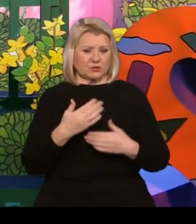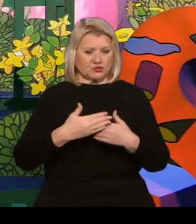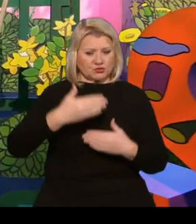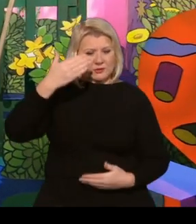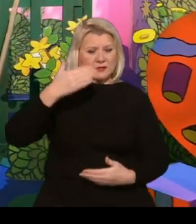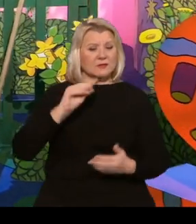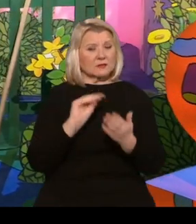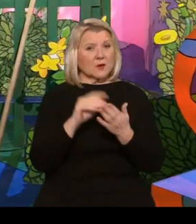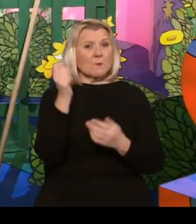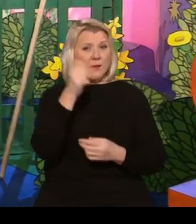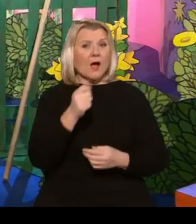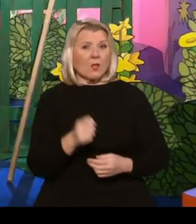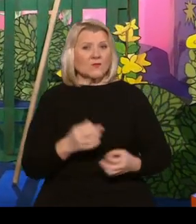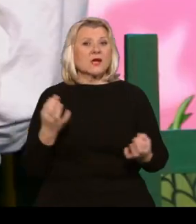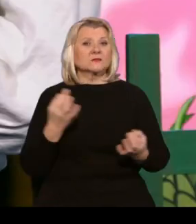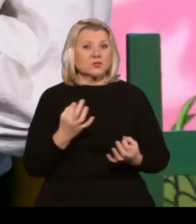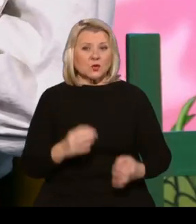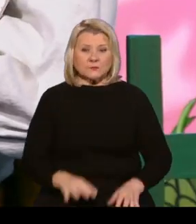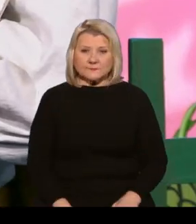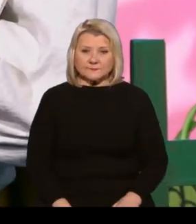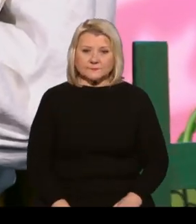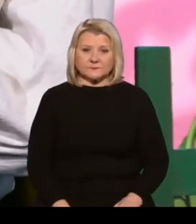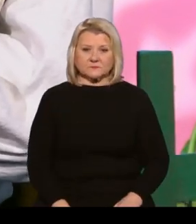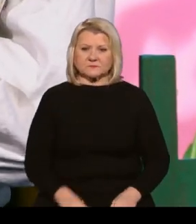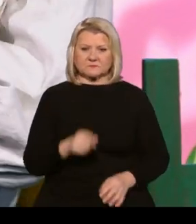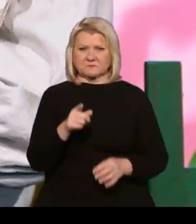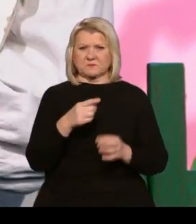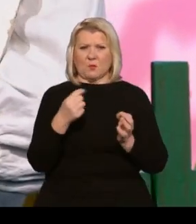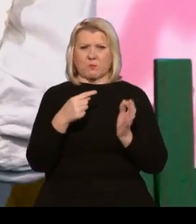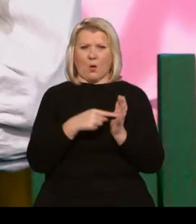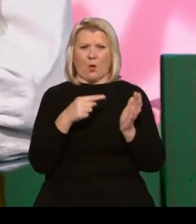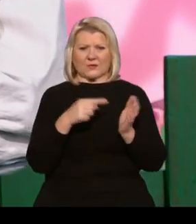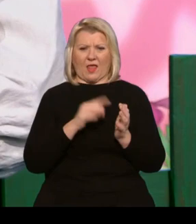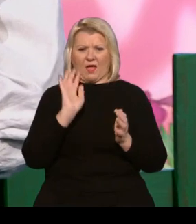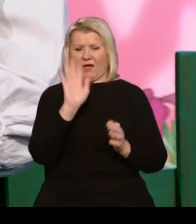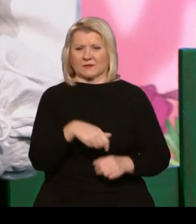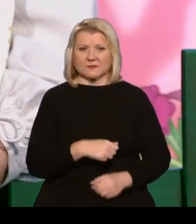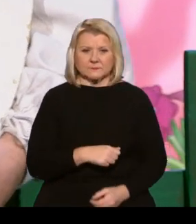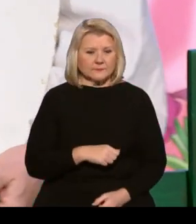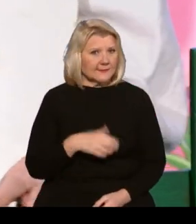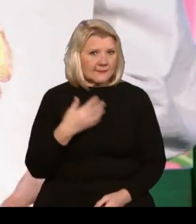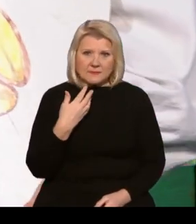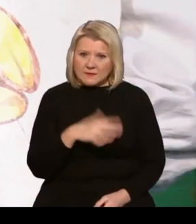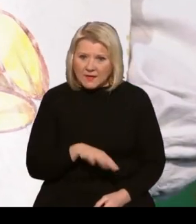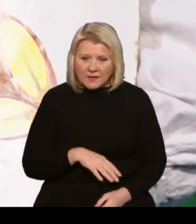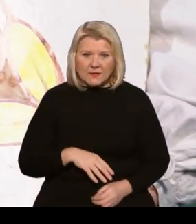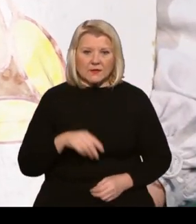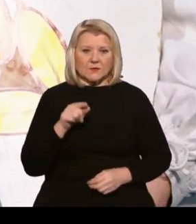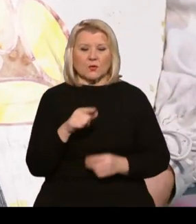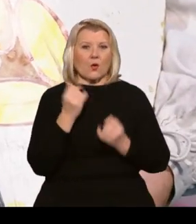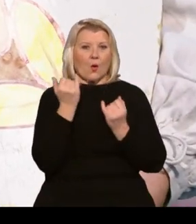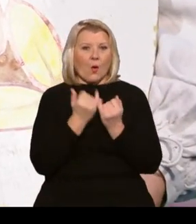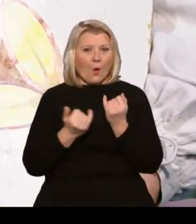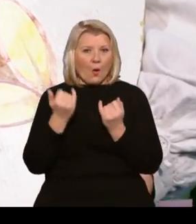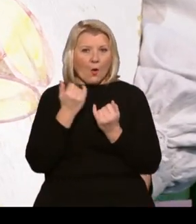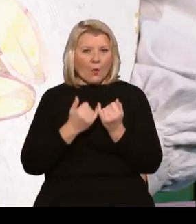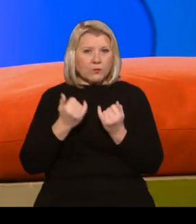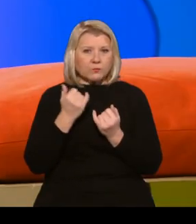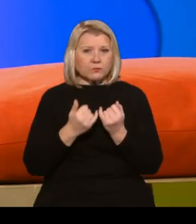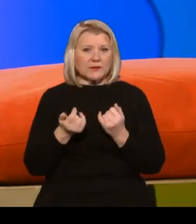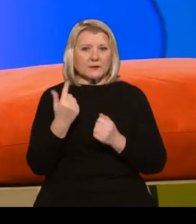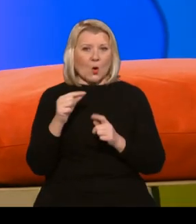štítu. Aha, tam je nějaký bodlák, dědo. A jde pak bodlák. To je přeci Klásek